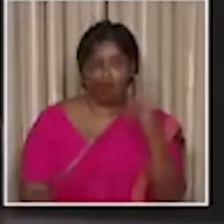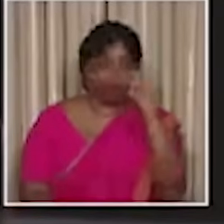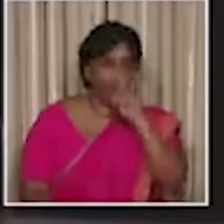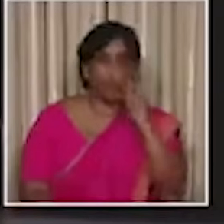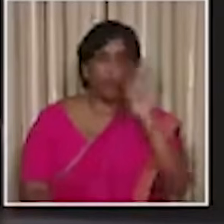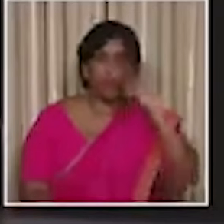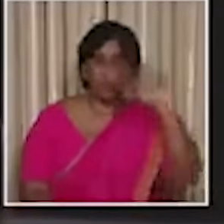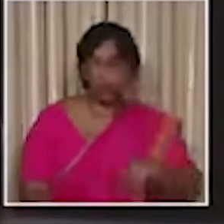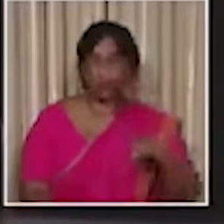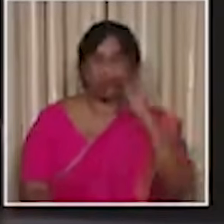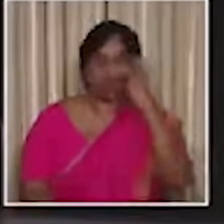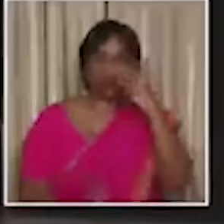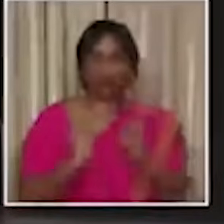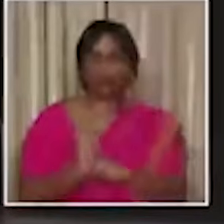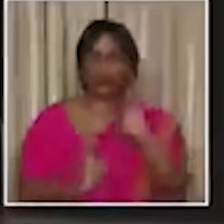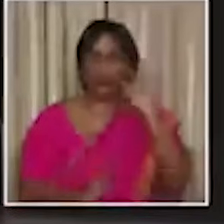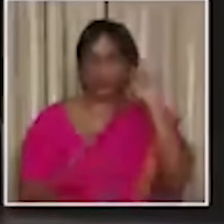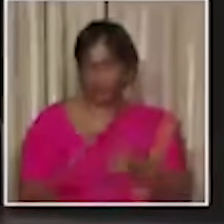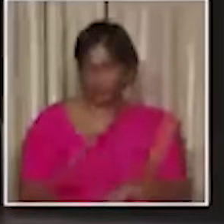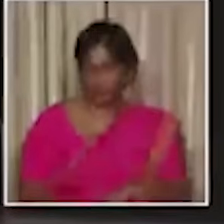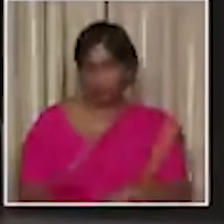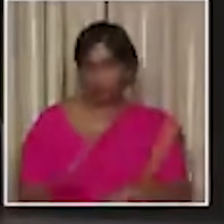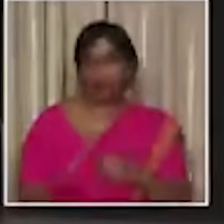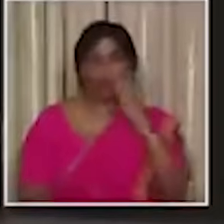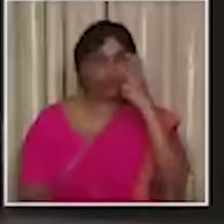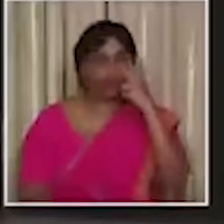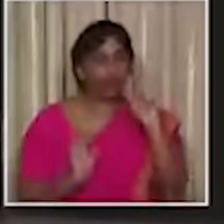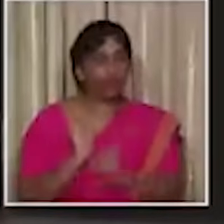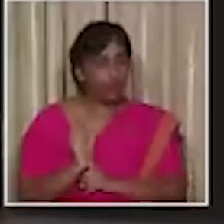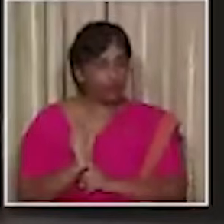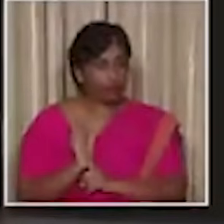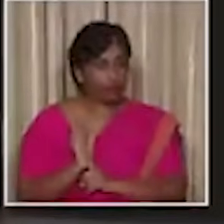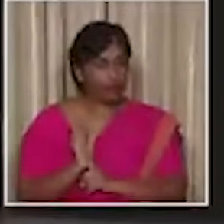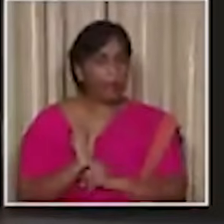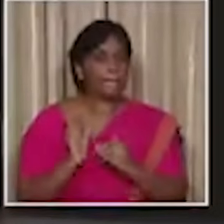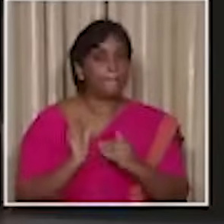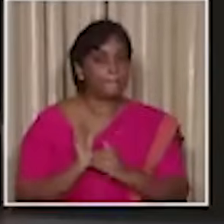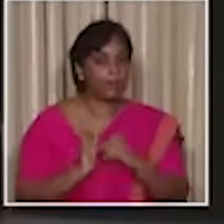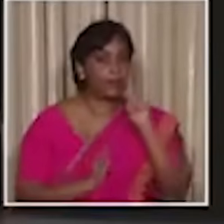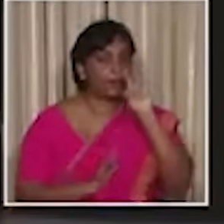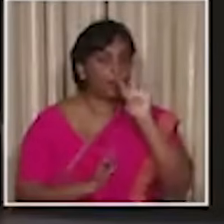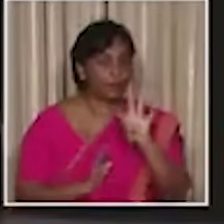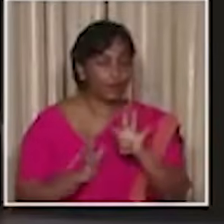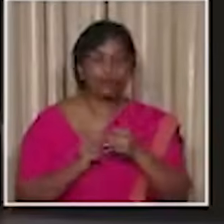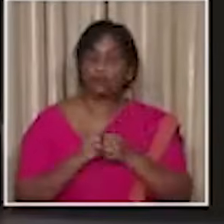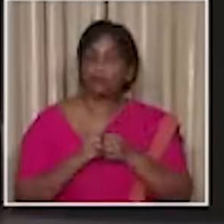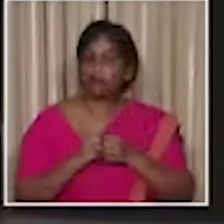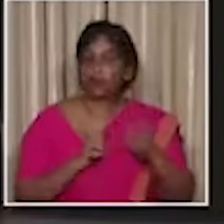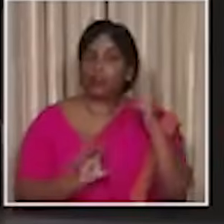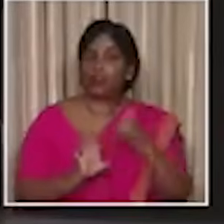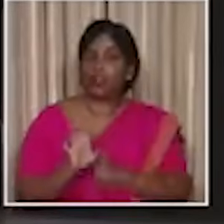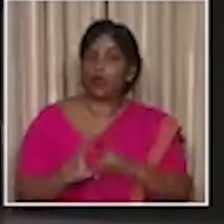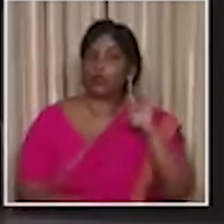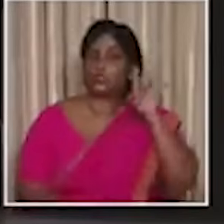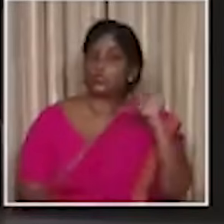30000 ගානේ ගත්තොත් 360000යි හරන්න පුළුවන්. 360000 මිලියන 24කට යන්න අවුරුදු